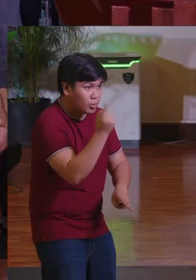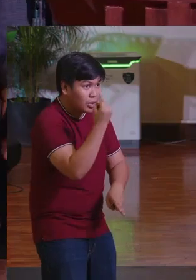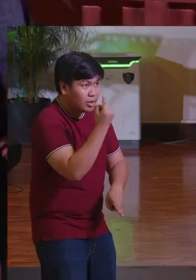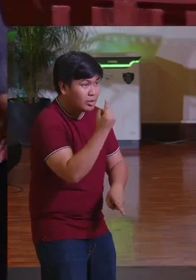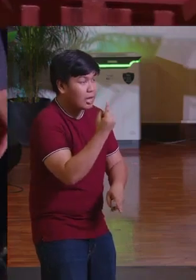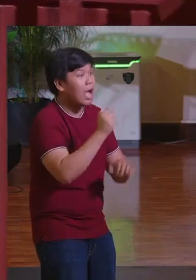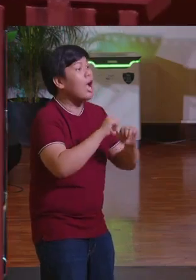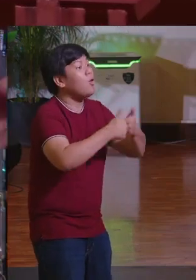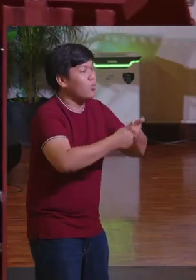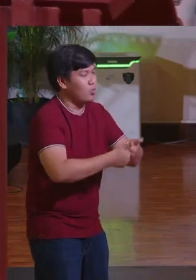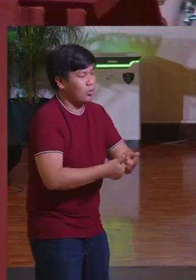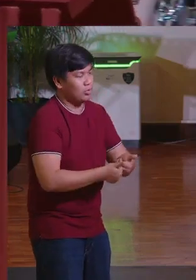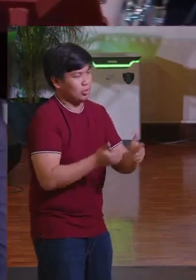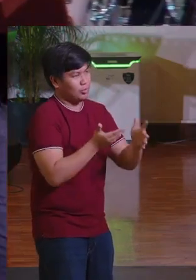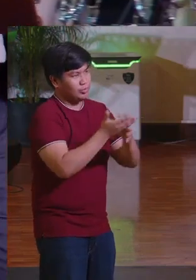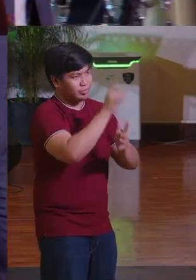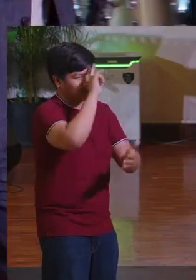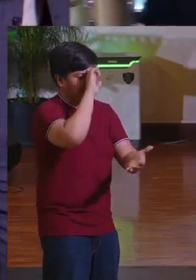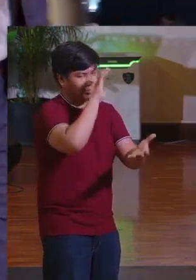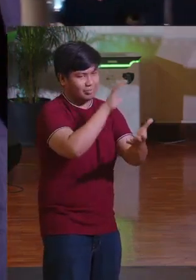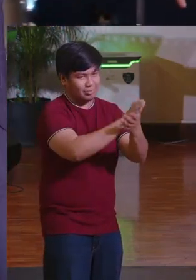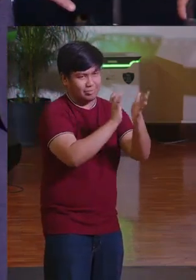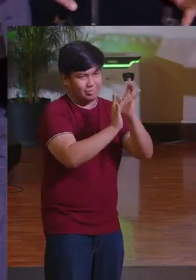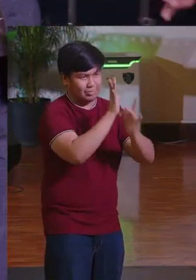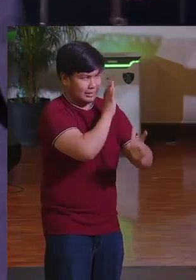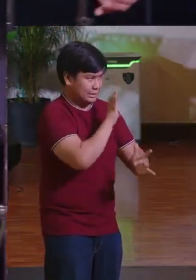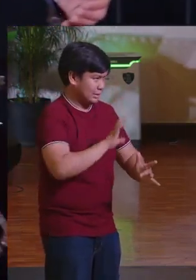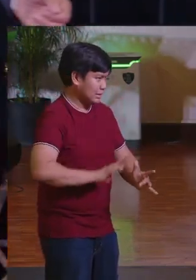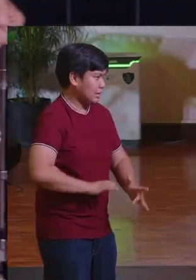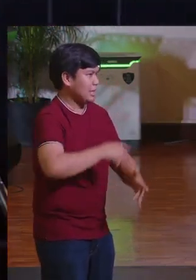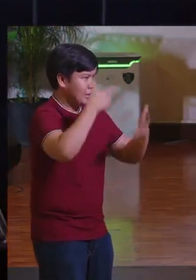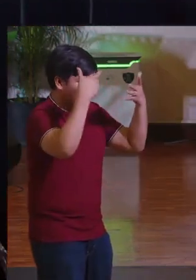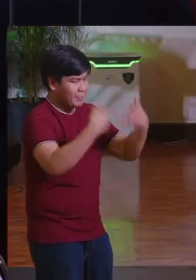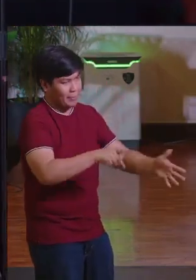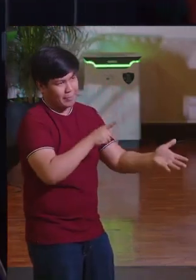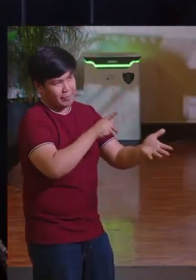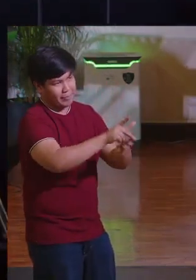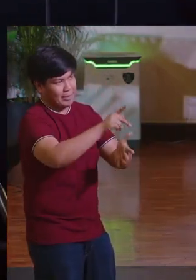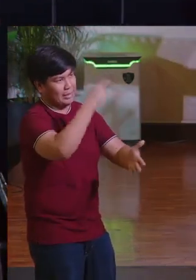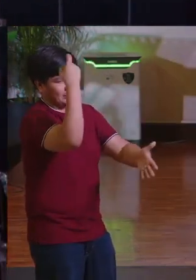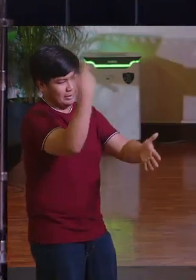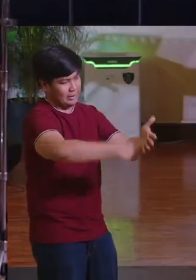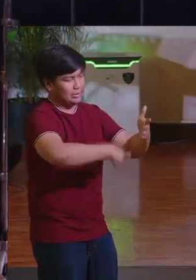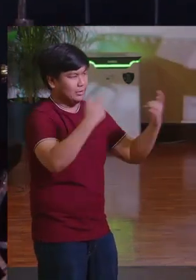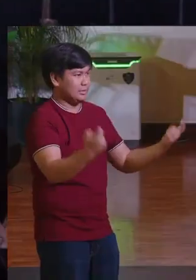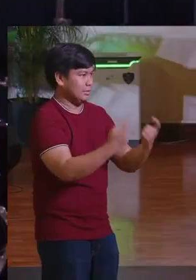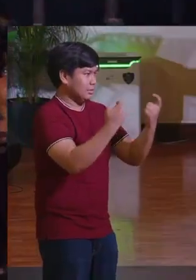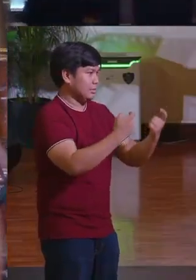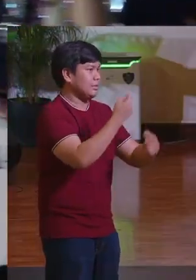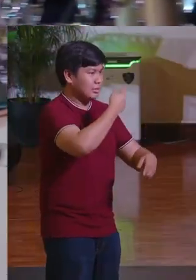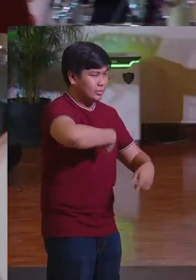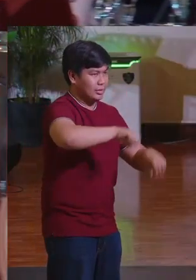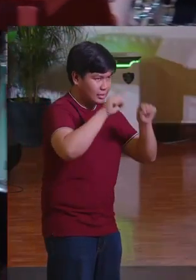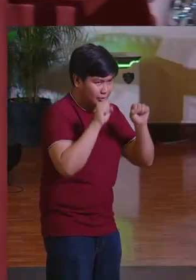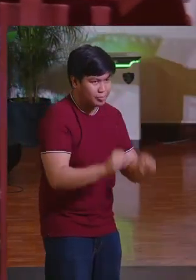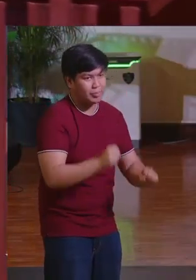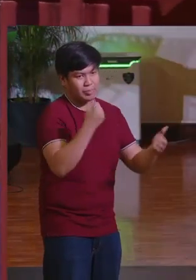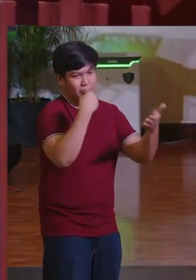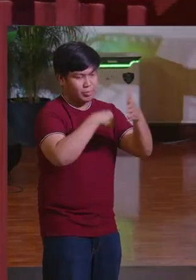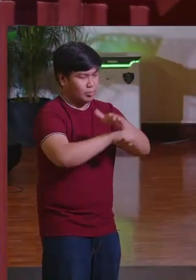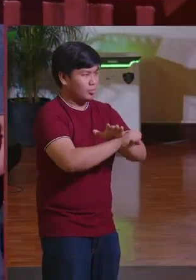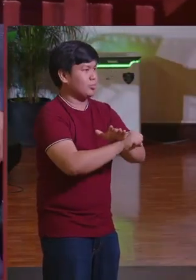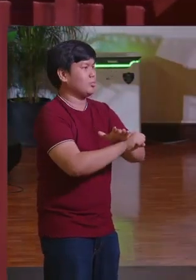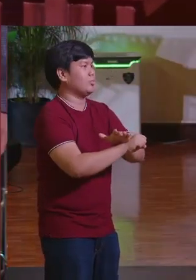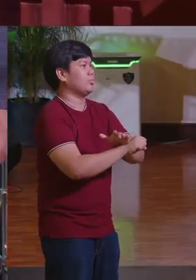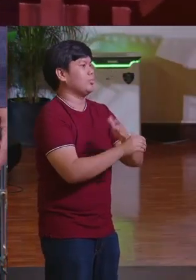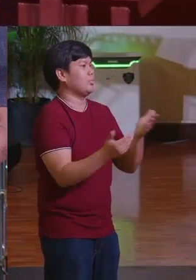through Jesus Christ, who already paid for the penalty of our sins so that we may be born again in spirit, born